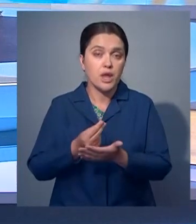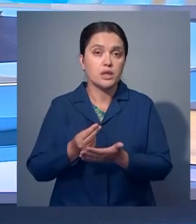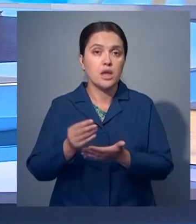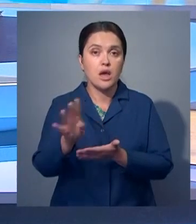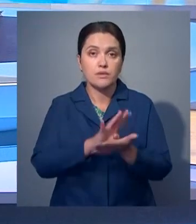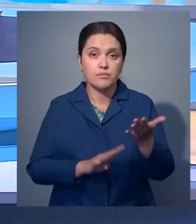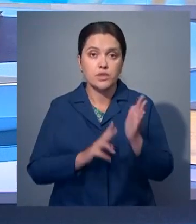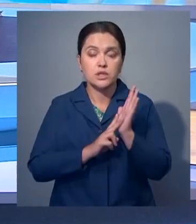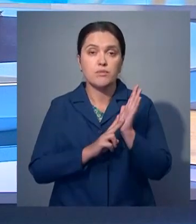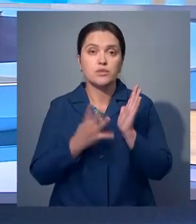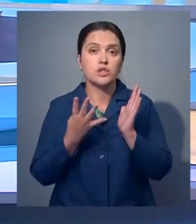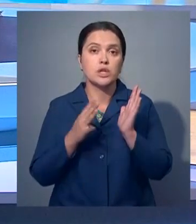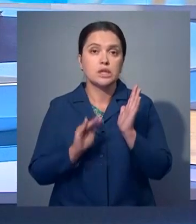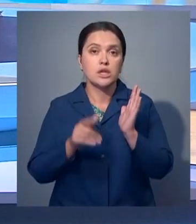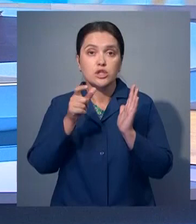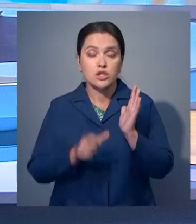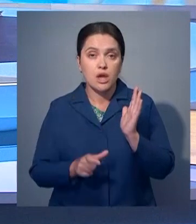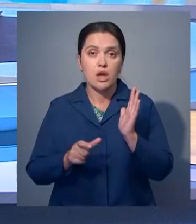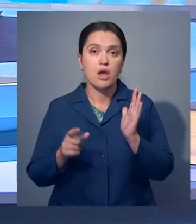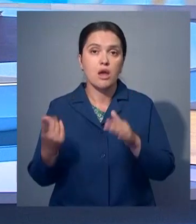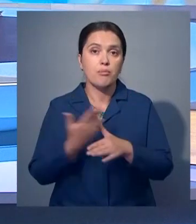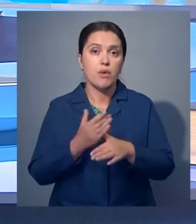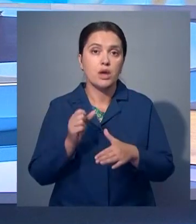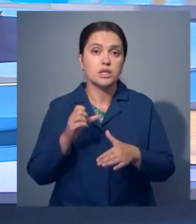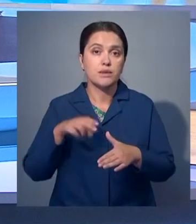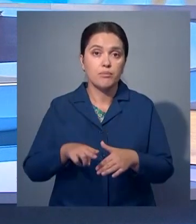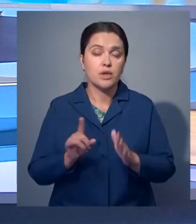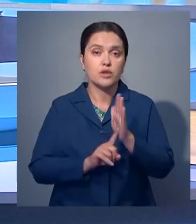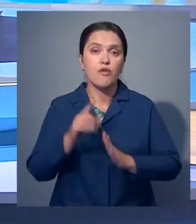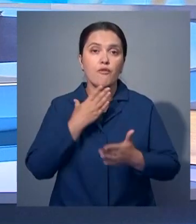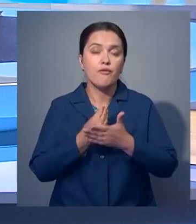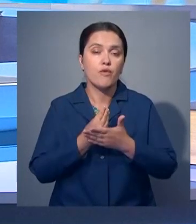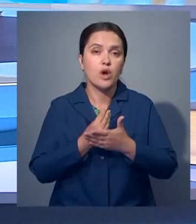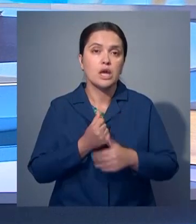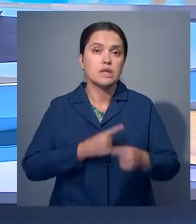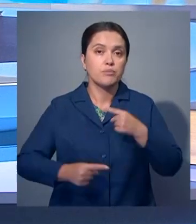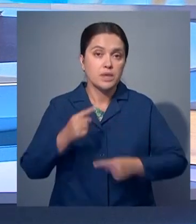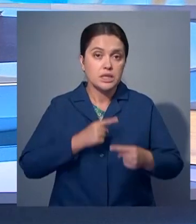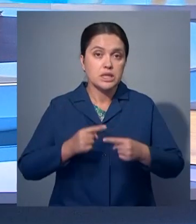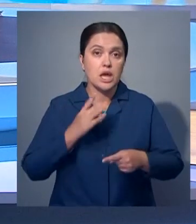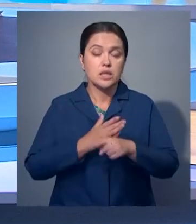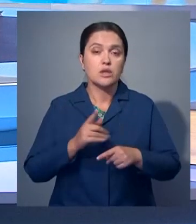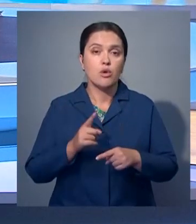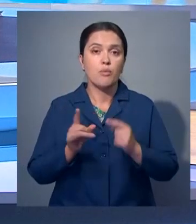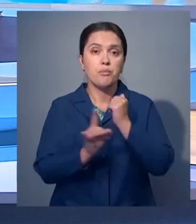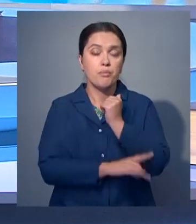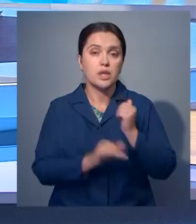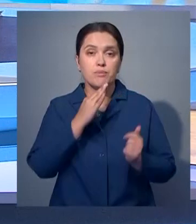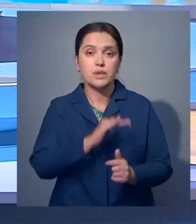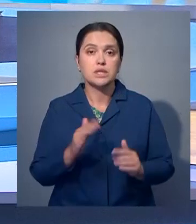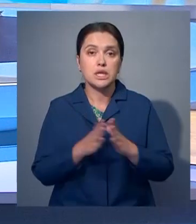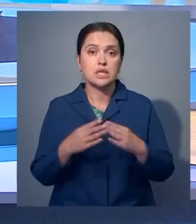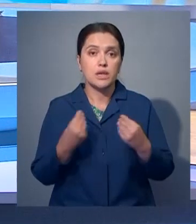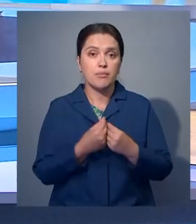больше 74 тысяч человек. Благодаря АСП многие начинают собственное дело. В центре занятости отмечают, что